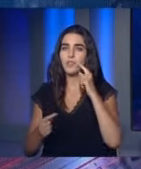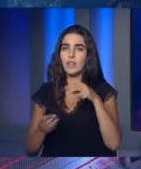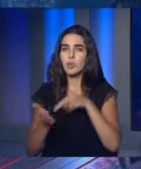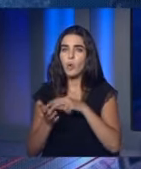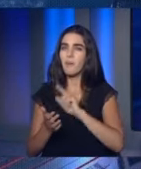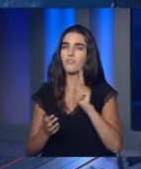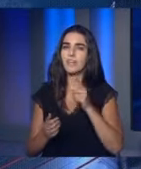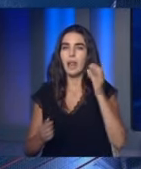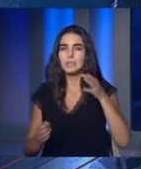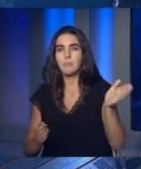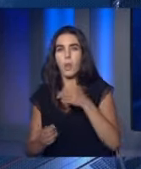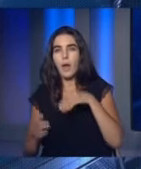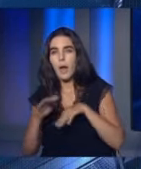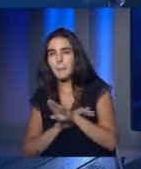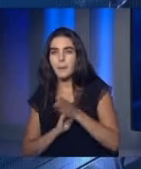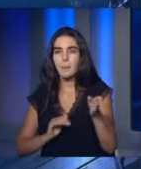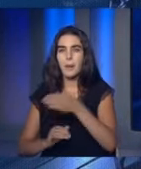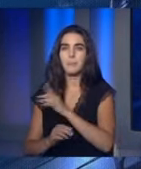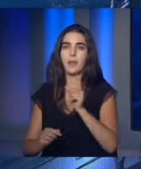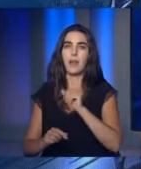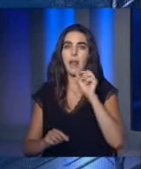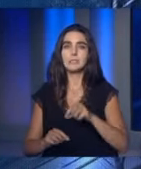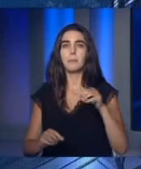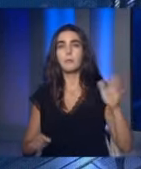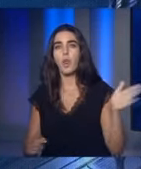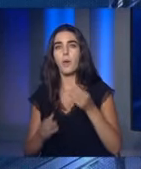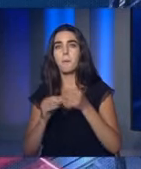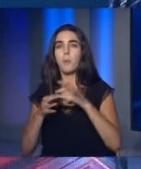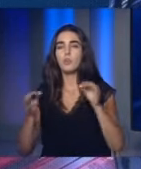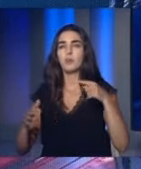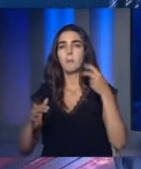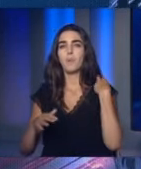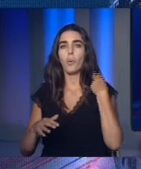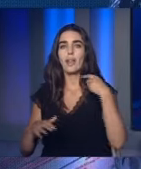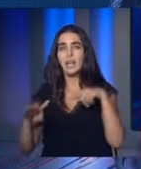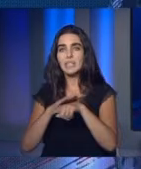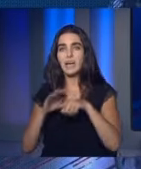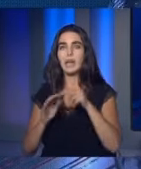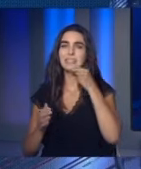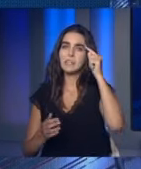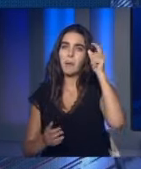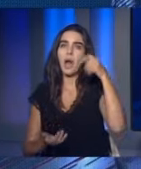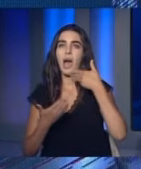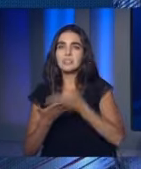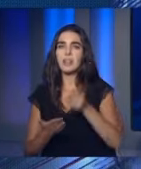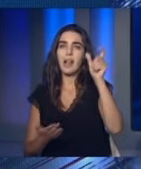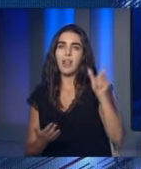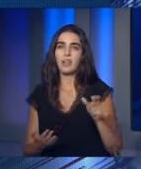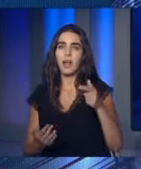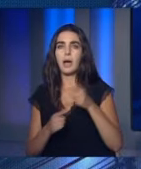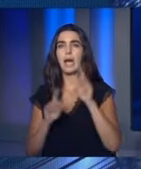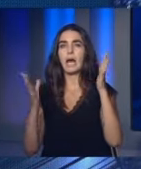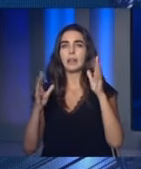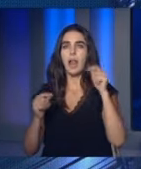معالجة لأزمة النصوح السوري من دون داتا هراء وهرطقة، ومفوضية النازحين حصرت الداتا